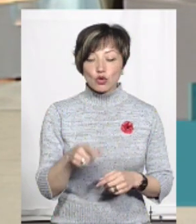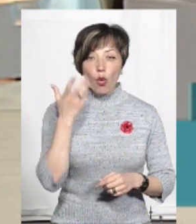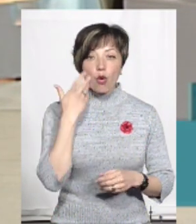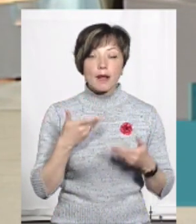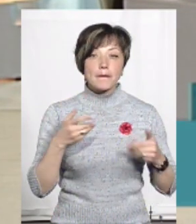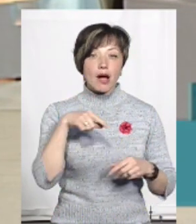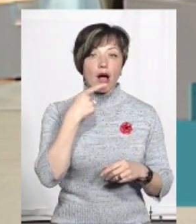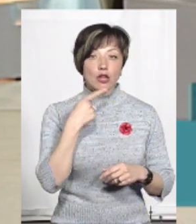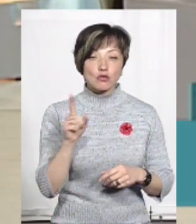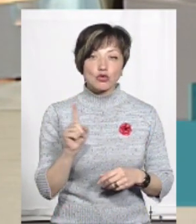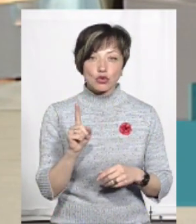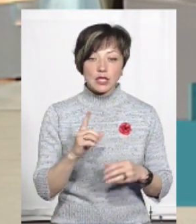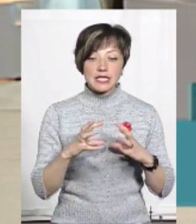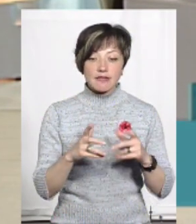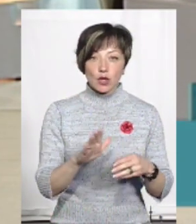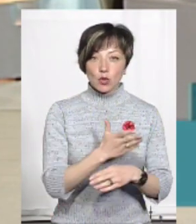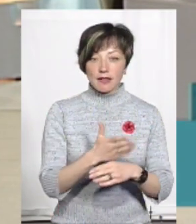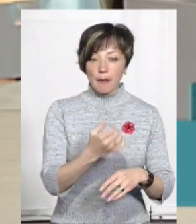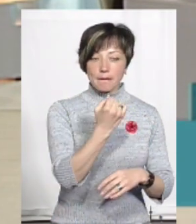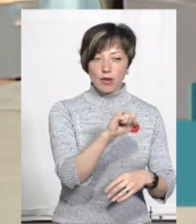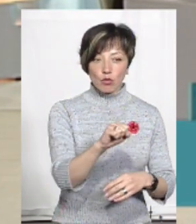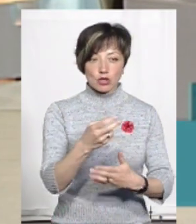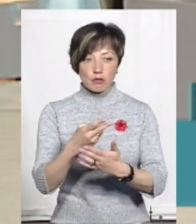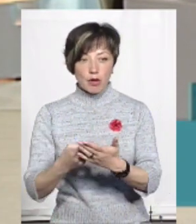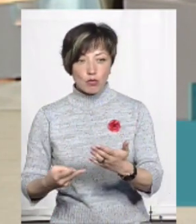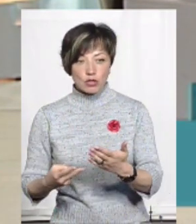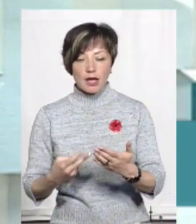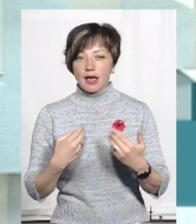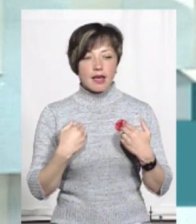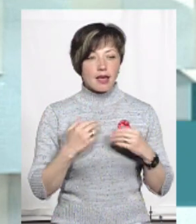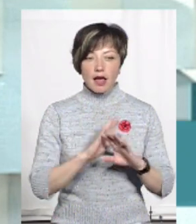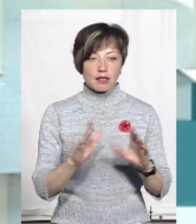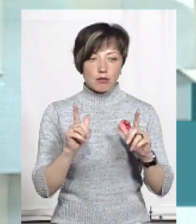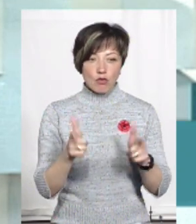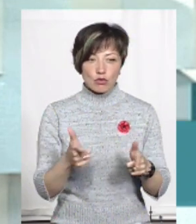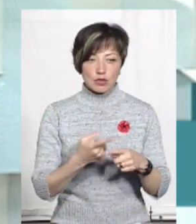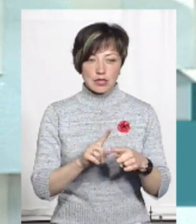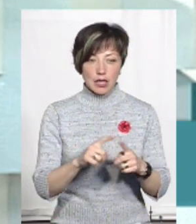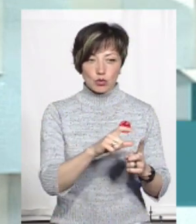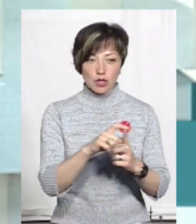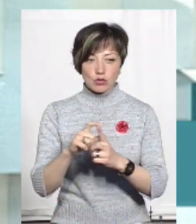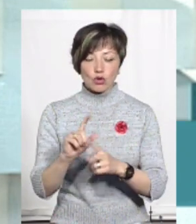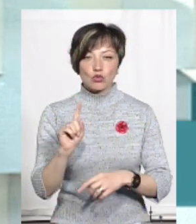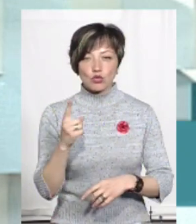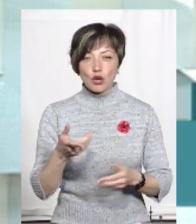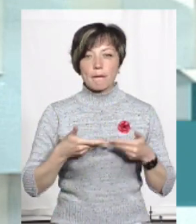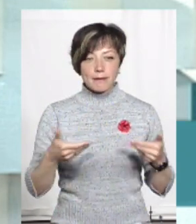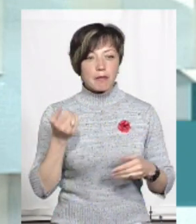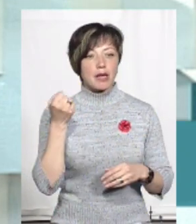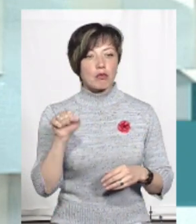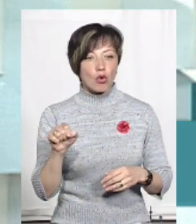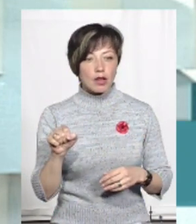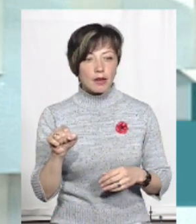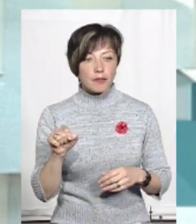коли ми кажемо, що світ розділився на переможців і переможних, я не зовсім погоджуюсь з цією тезою, тому що ми